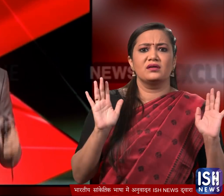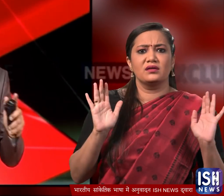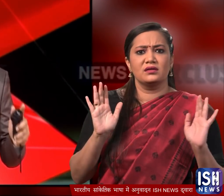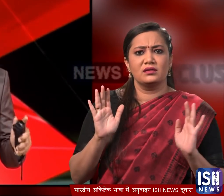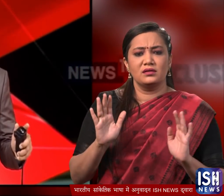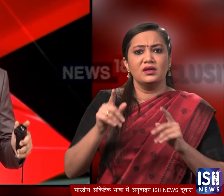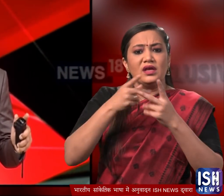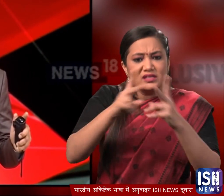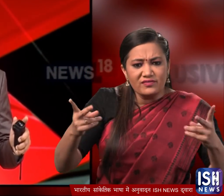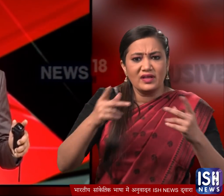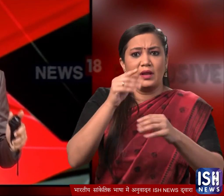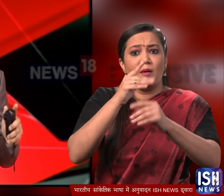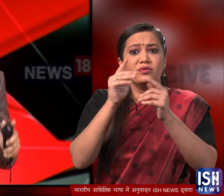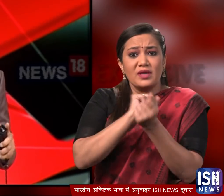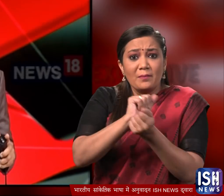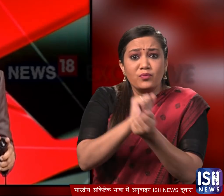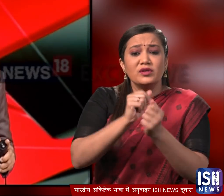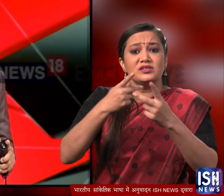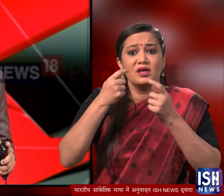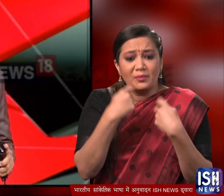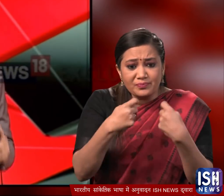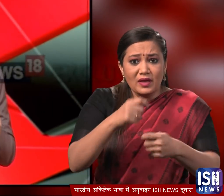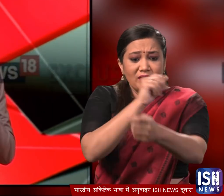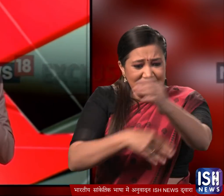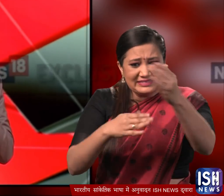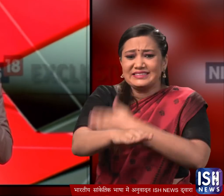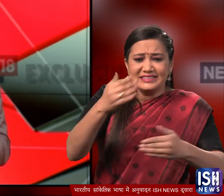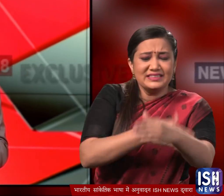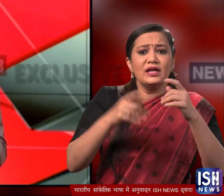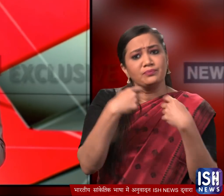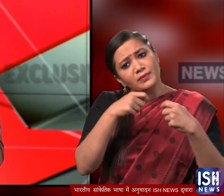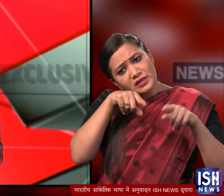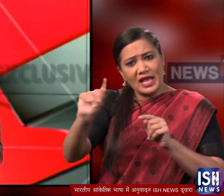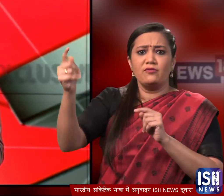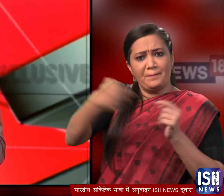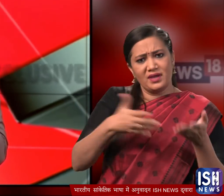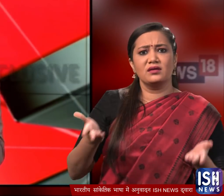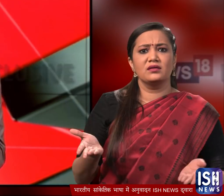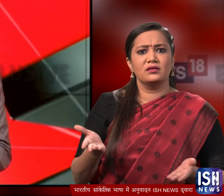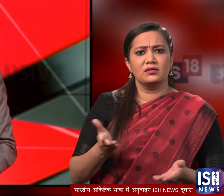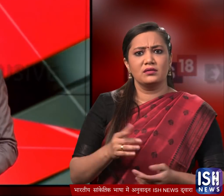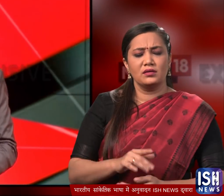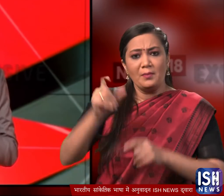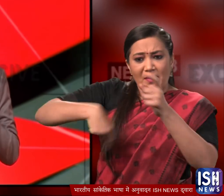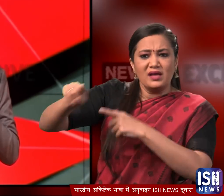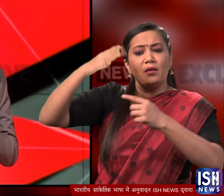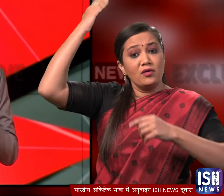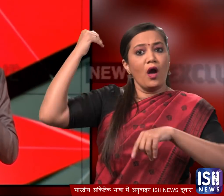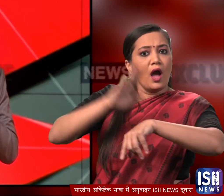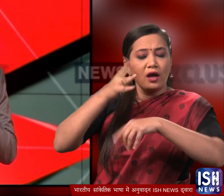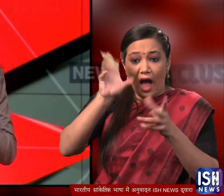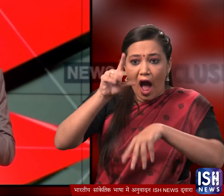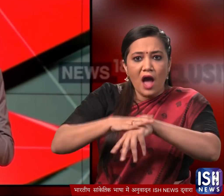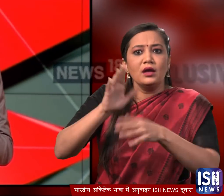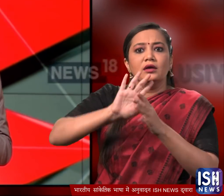भी की जाए। इन दंगाइयों के हमले में घायल पुलिस वालों के इलाज में होने वाला खर्चा भी इन्हीं से वसूला जाना चाहिए, ताकि फिर